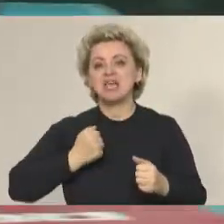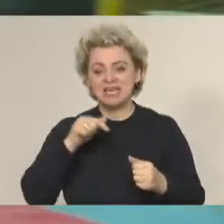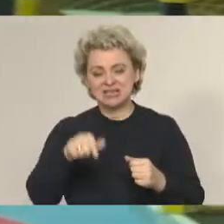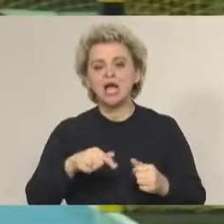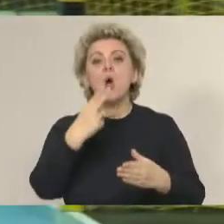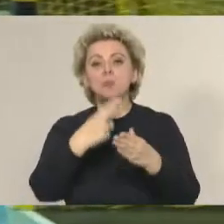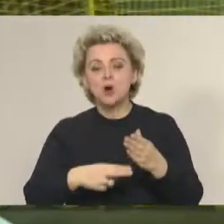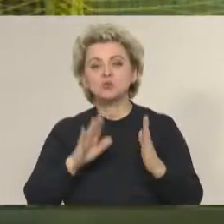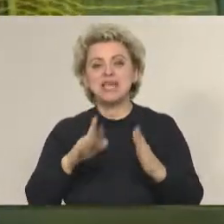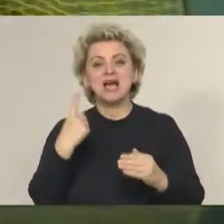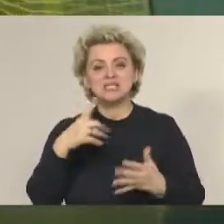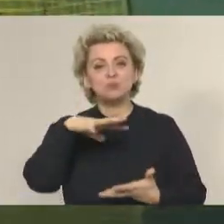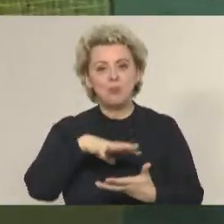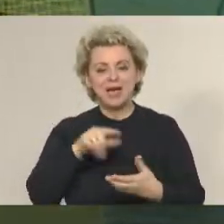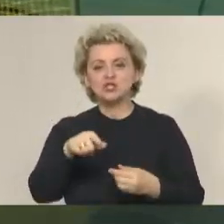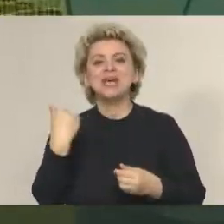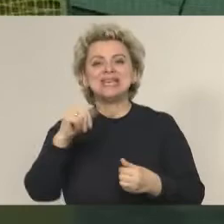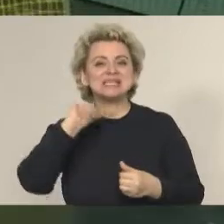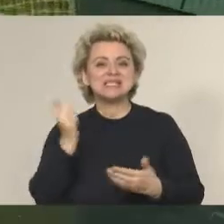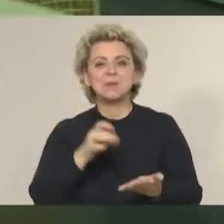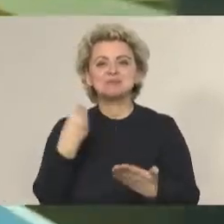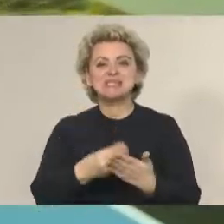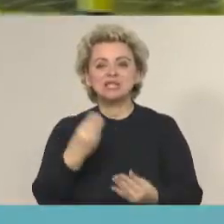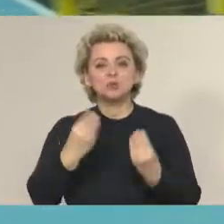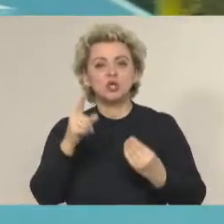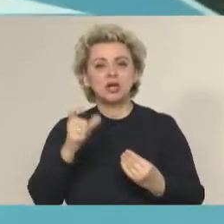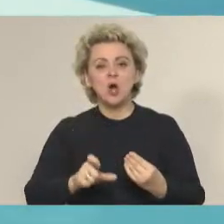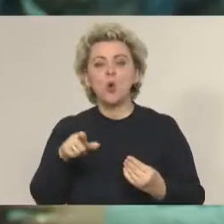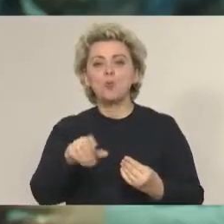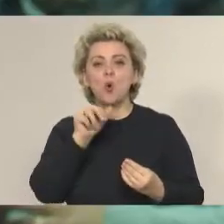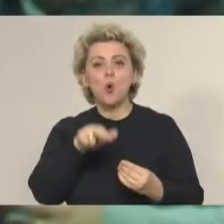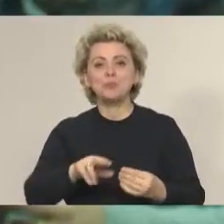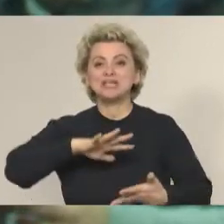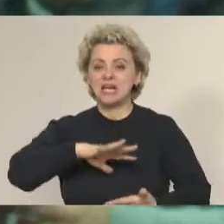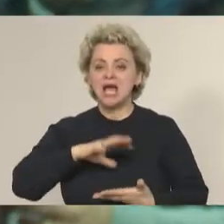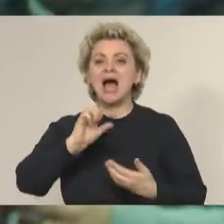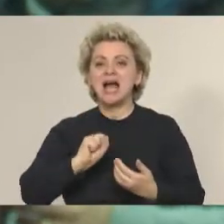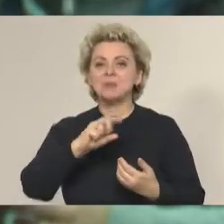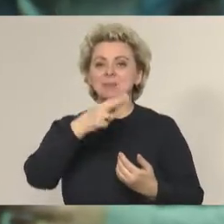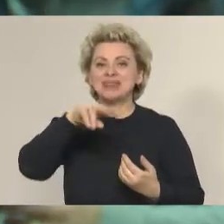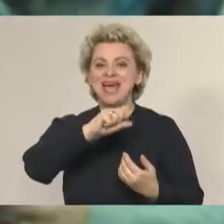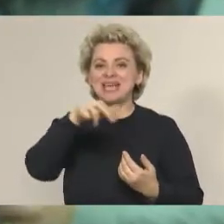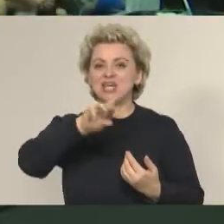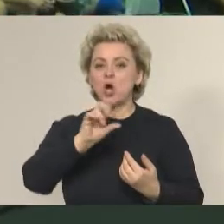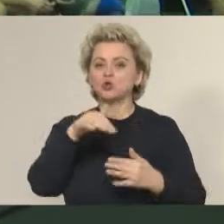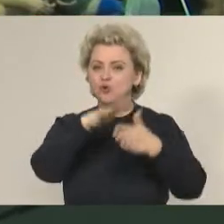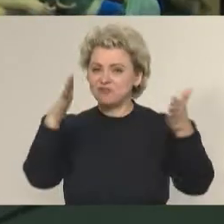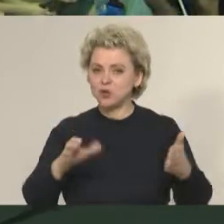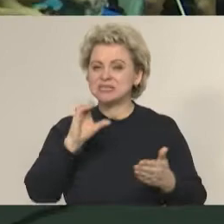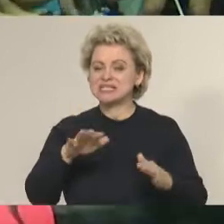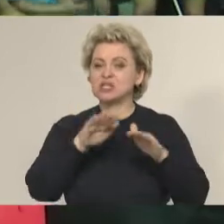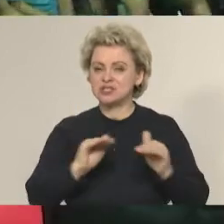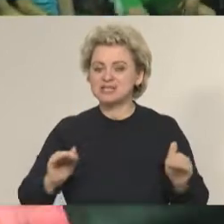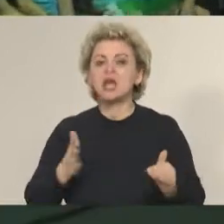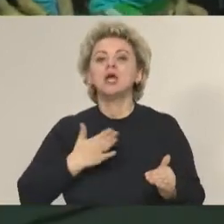а пропустили лишь 1 мяч. Их самым ценным игроком оказался опытный голкипер Альберт Бдаян. Он в воротах с детства.